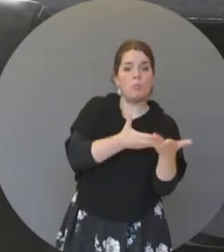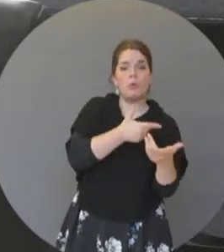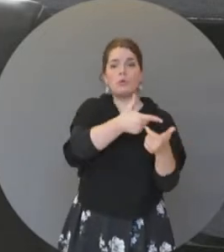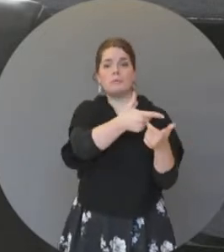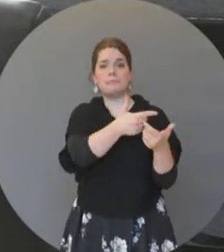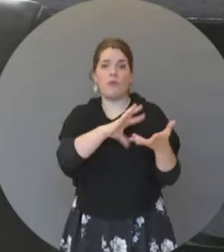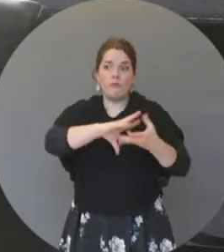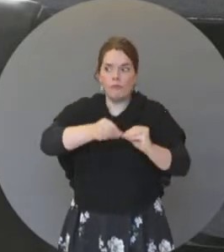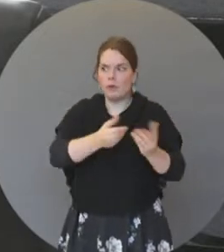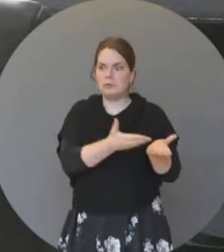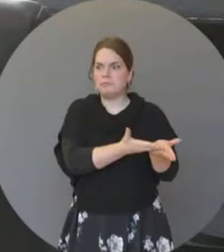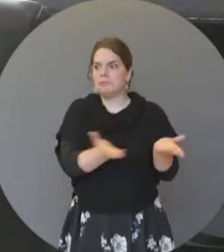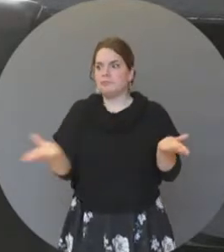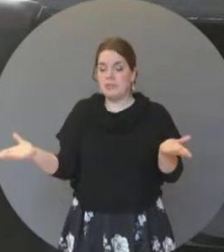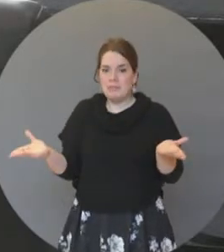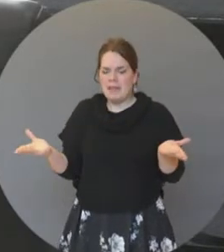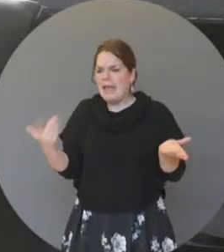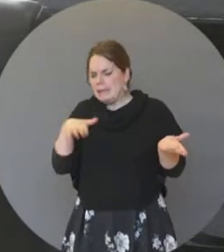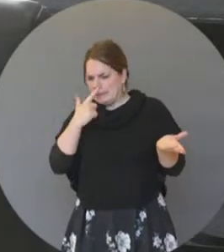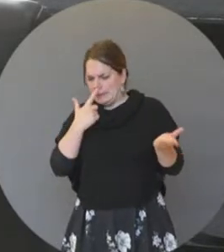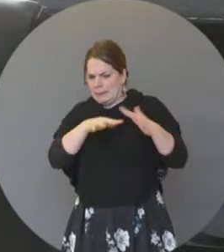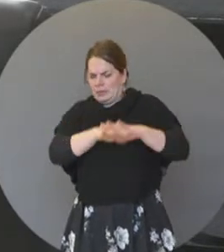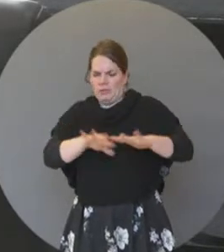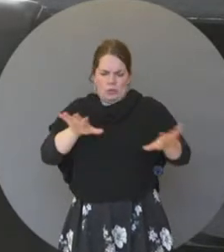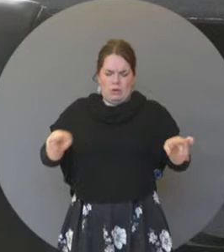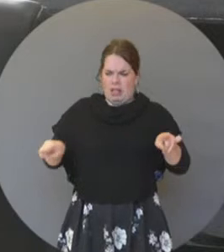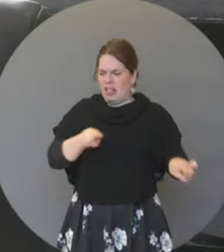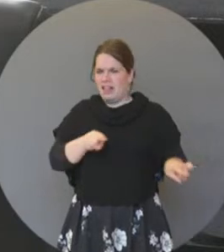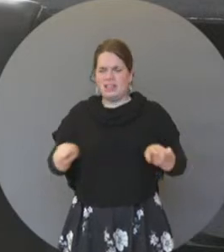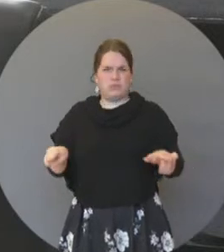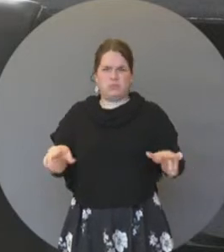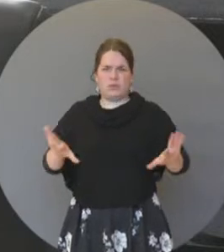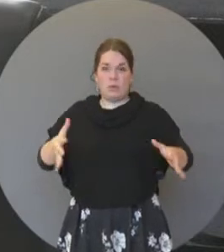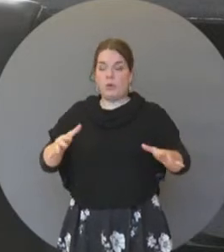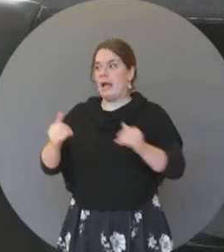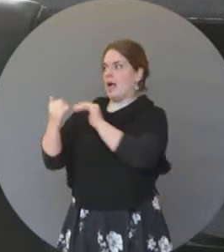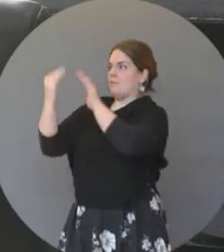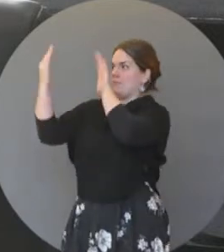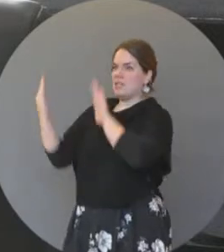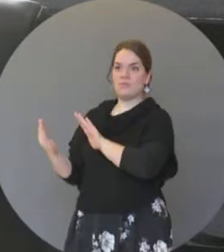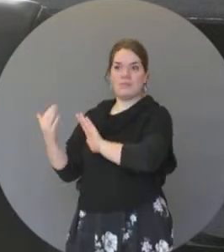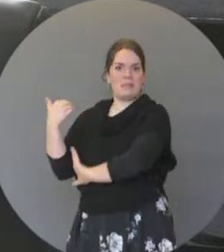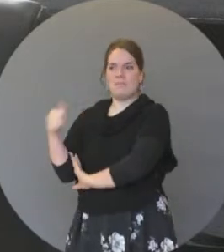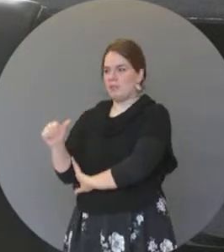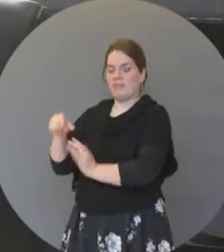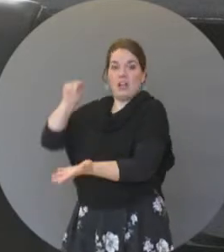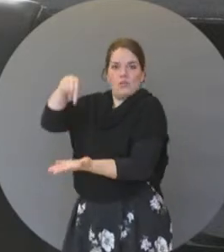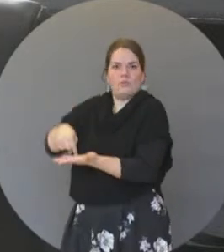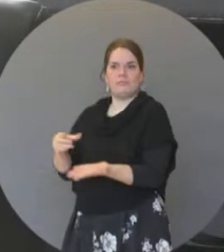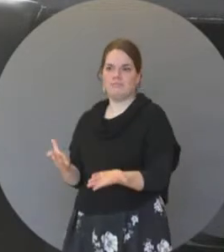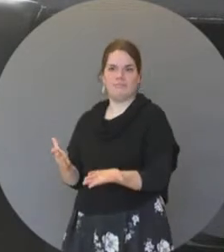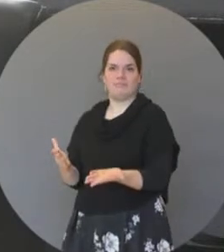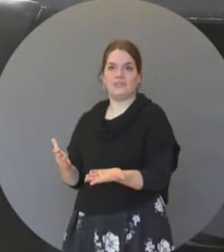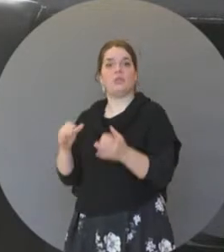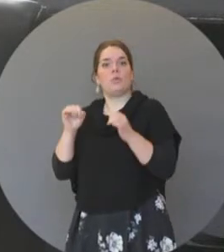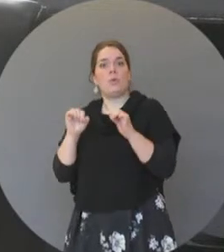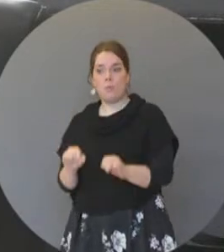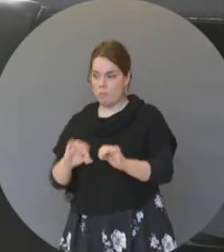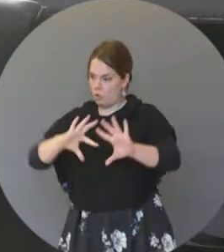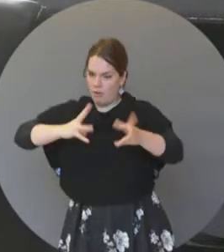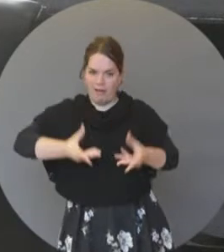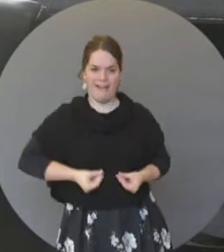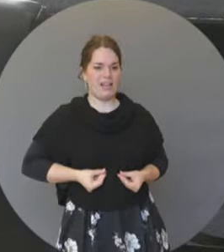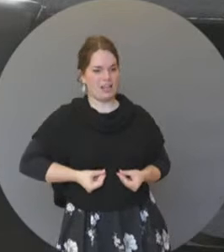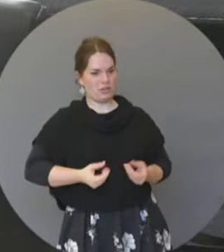et parfois très peu lisible l'idée des maisons c'est d'offrir un guichet unique permettant à la fois la meilleure prise en charge